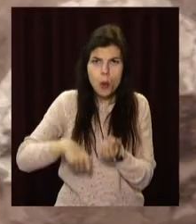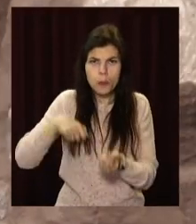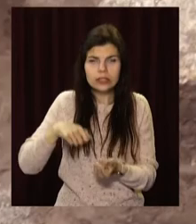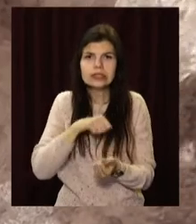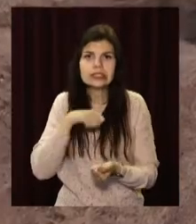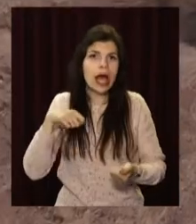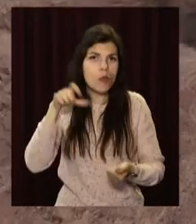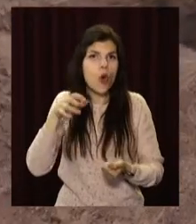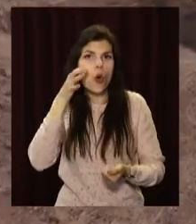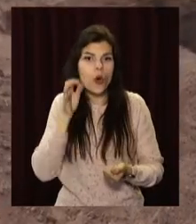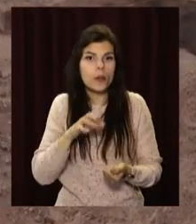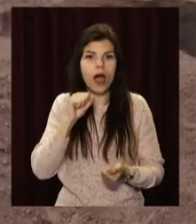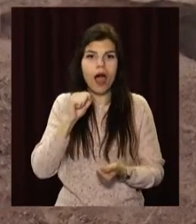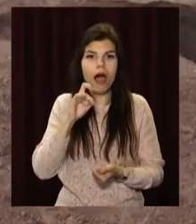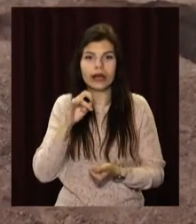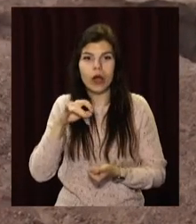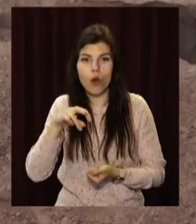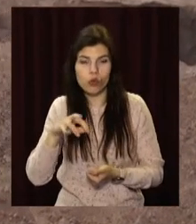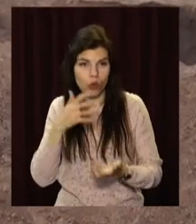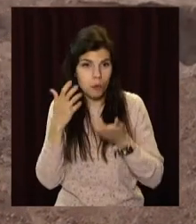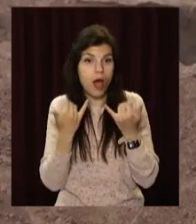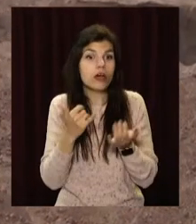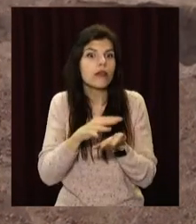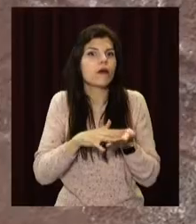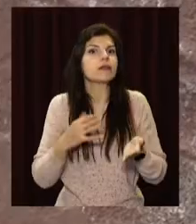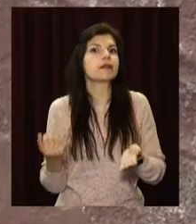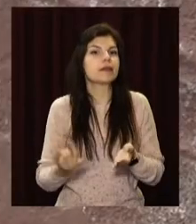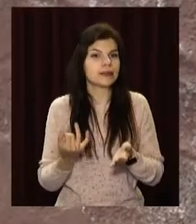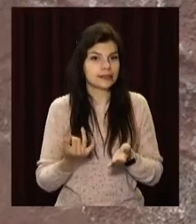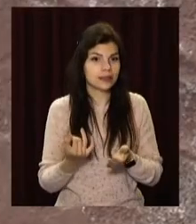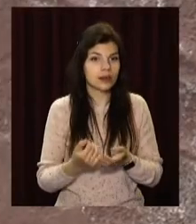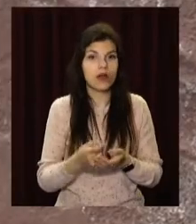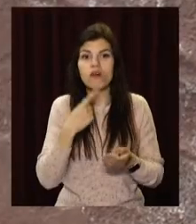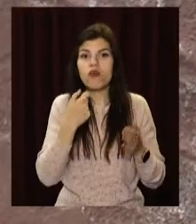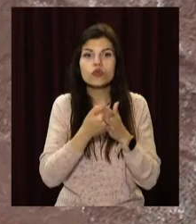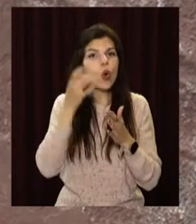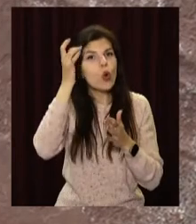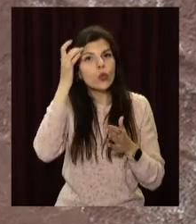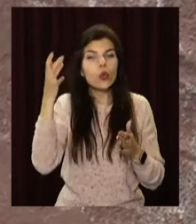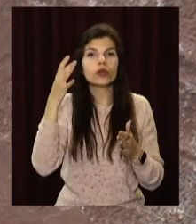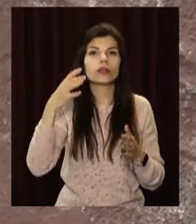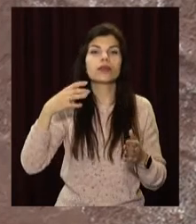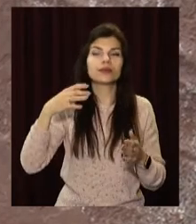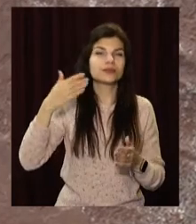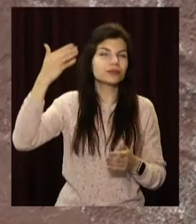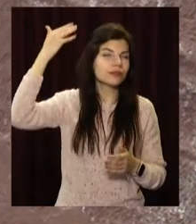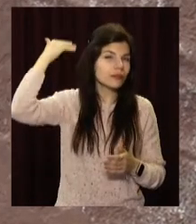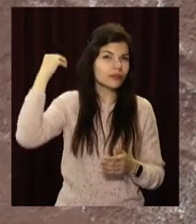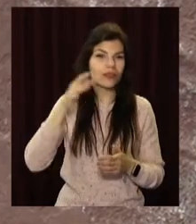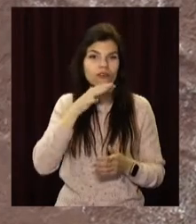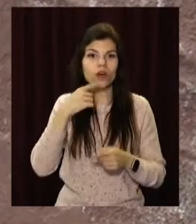самі археологи. Кажуть, тепер починається найцікавіше. До культового поховального комплексу